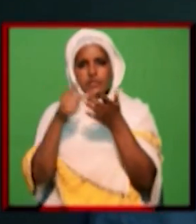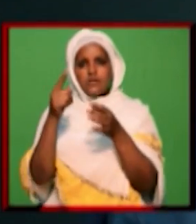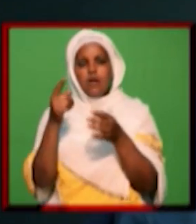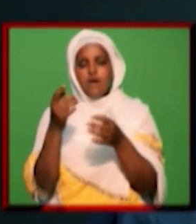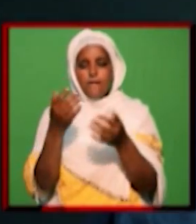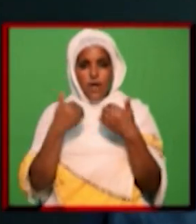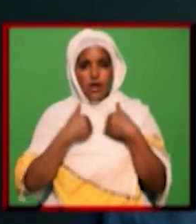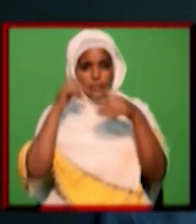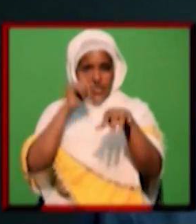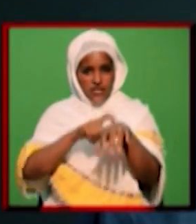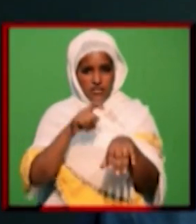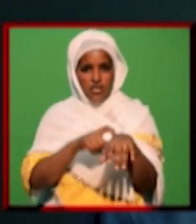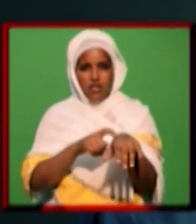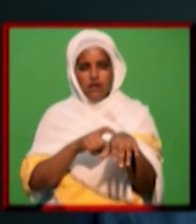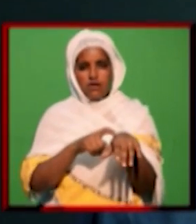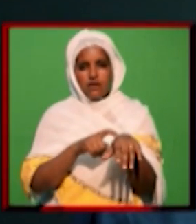أنا بنبربت جزية.